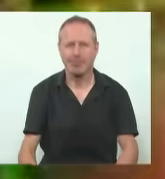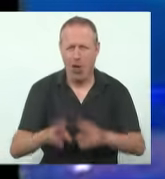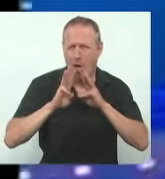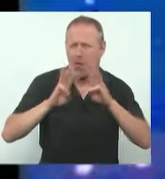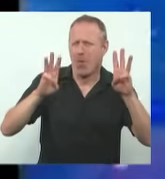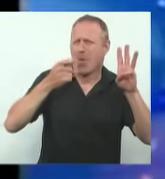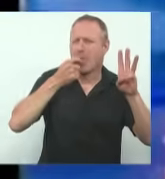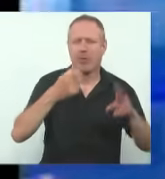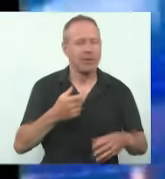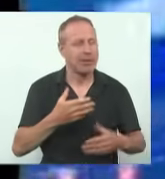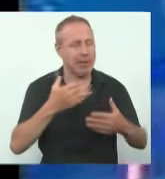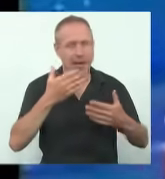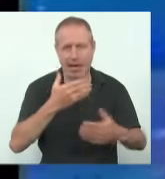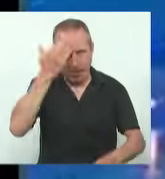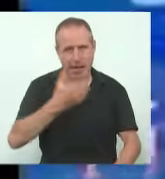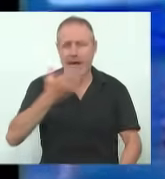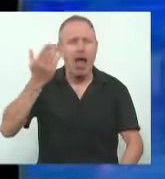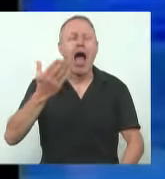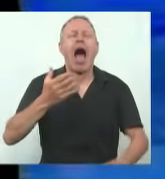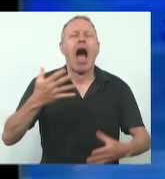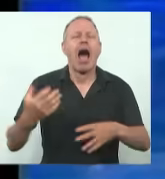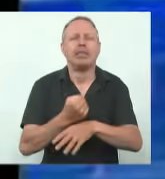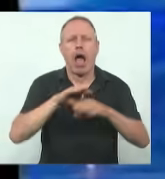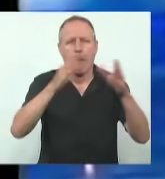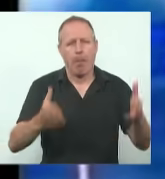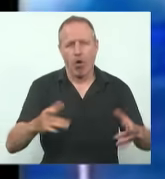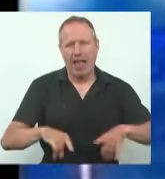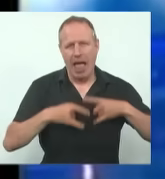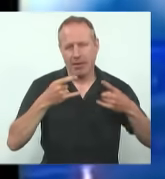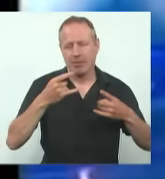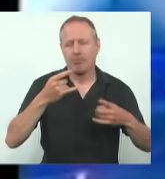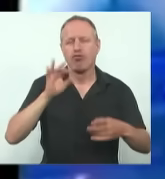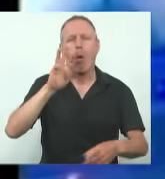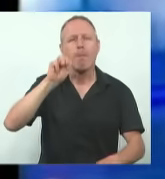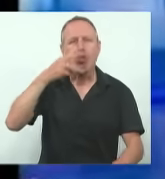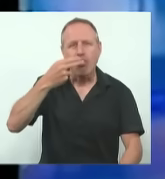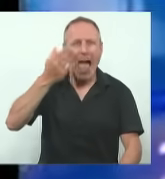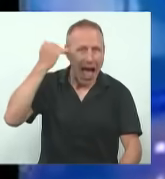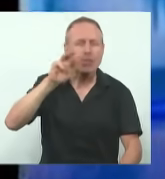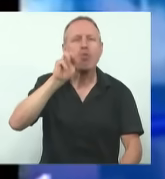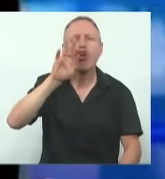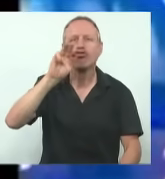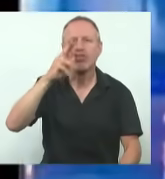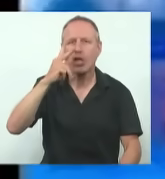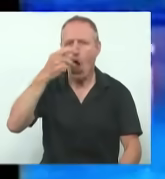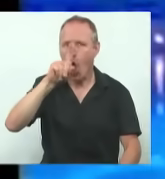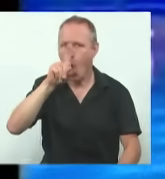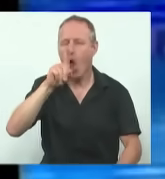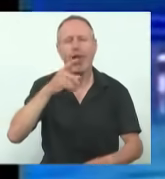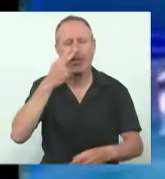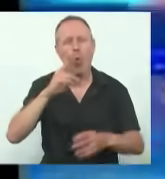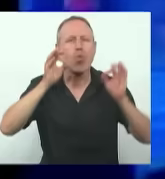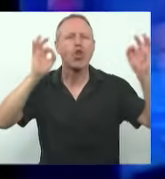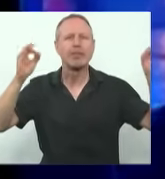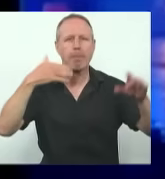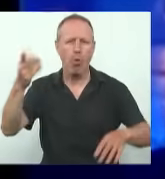התהילה, ההצלחה, הבמות, החיים של משה, אז מושיקו, אמנם נראו נוצצים מבחוץ, אבל הוא הרגיש